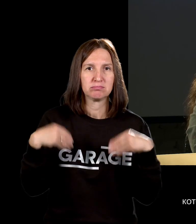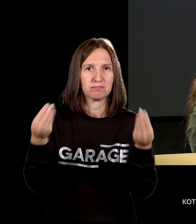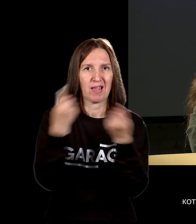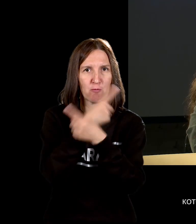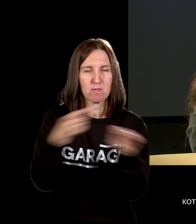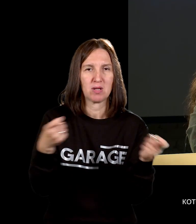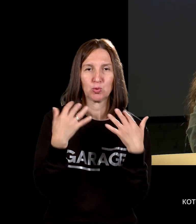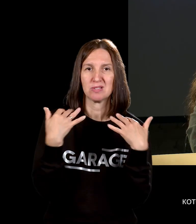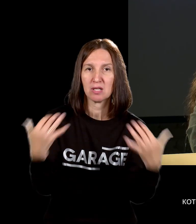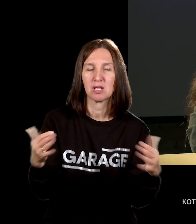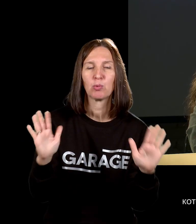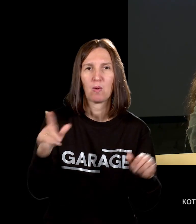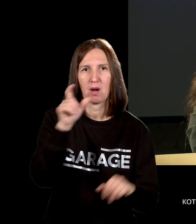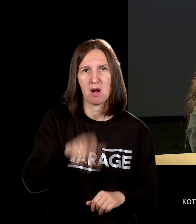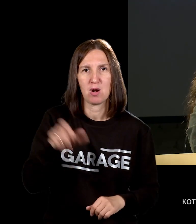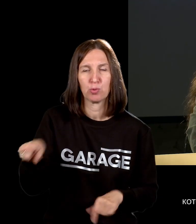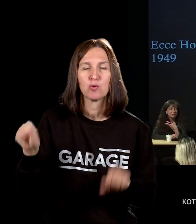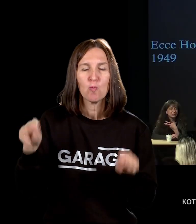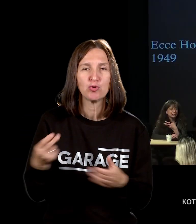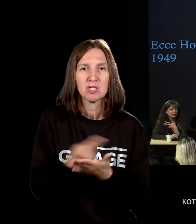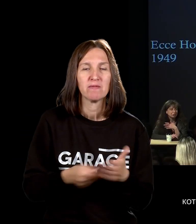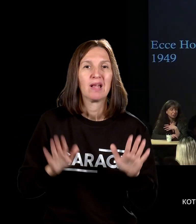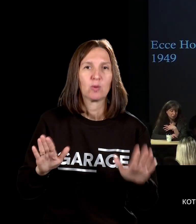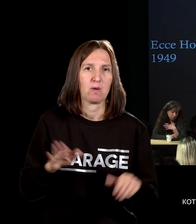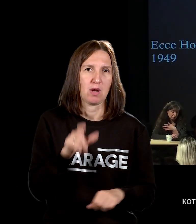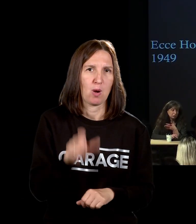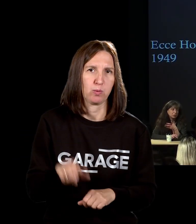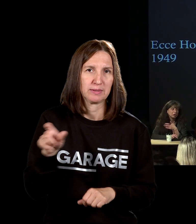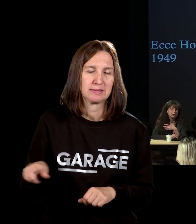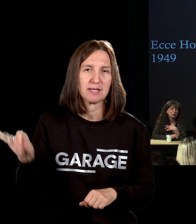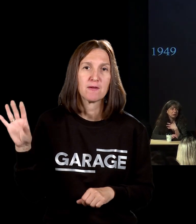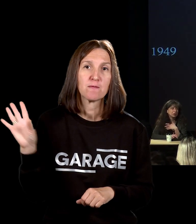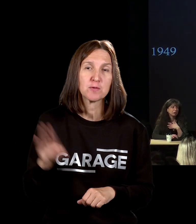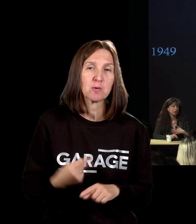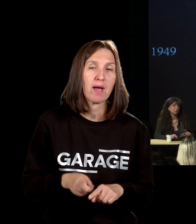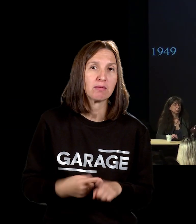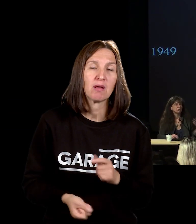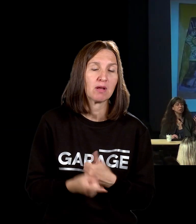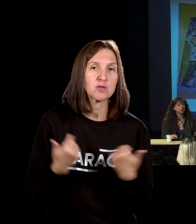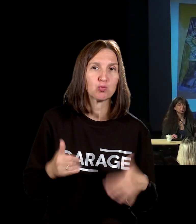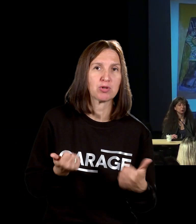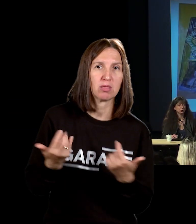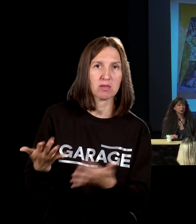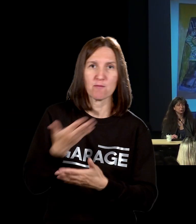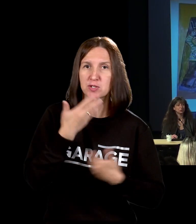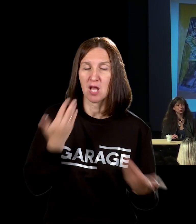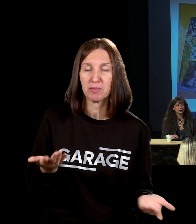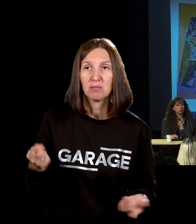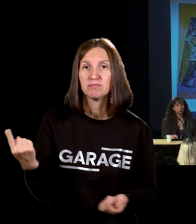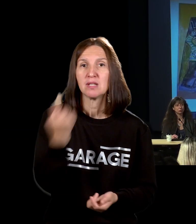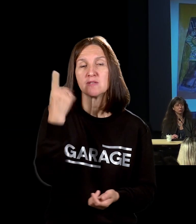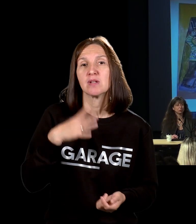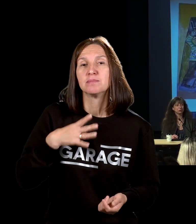это он рисует только людей, он может рисовать только людей. И как бы все это оказывается невостребовано, поэтому единственное, что ему